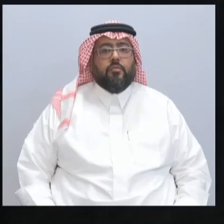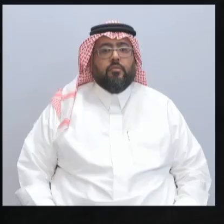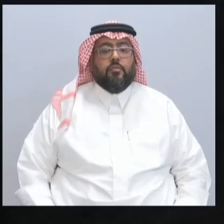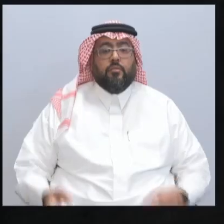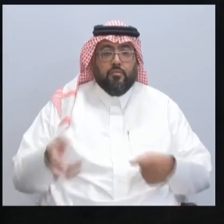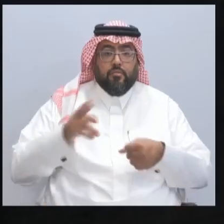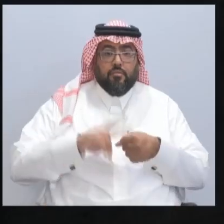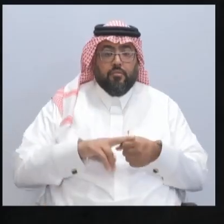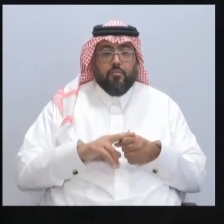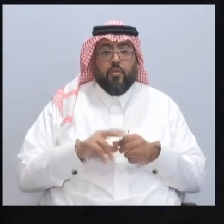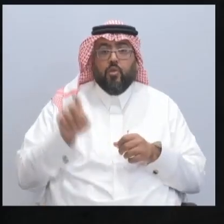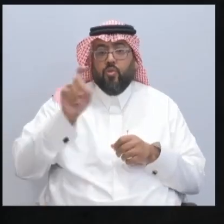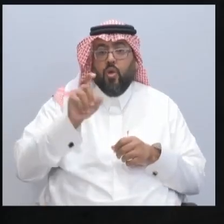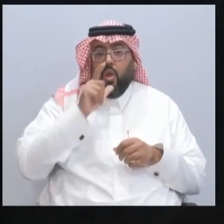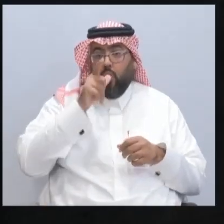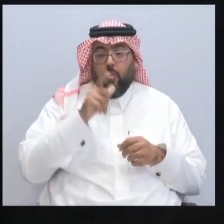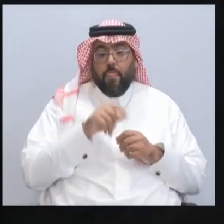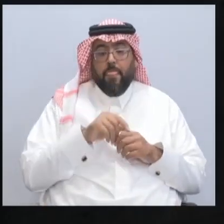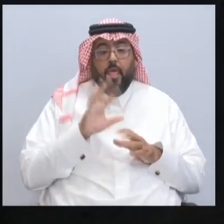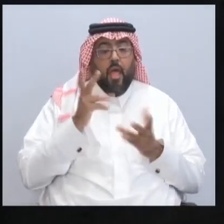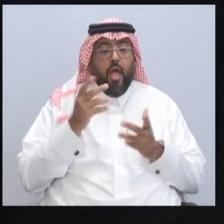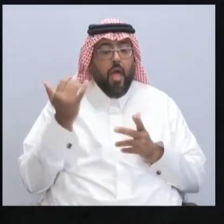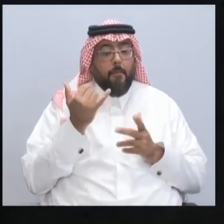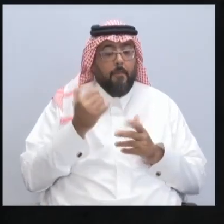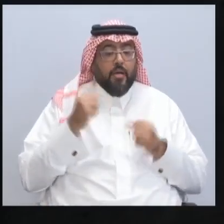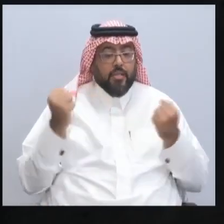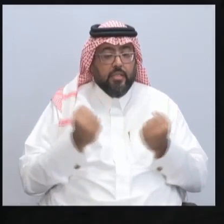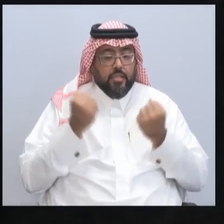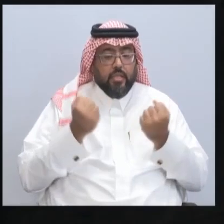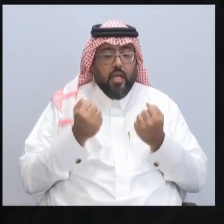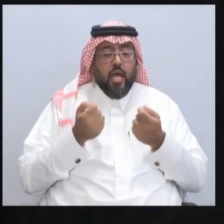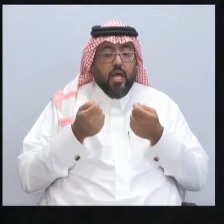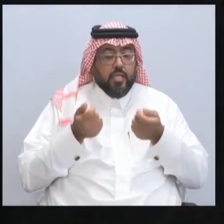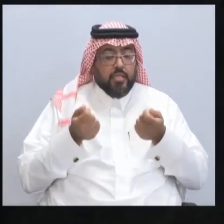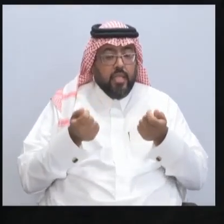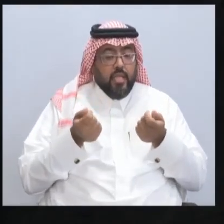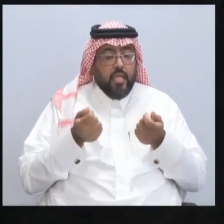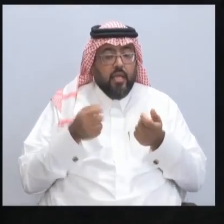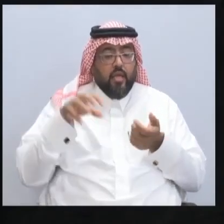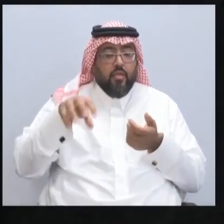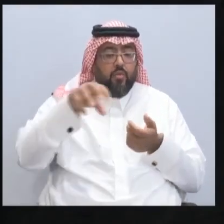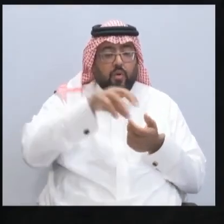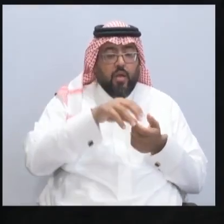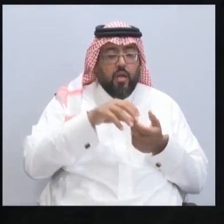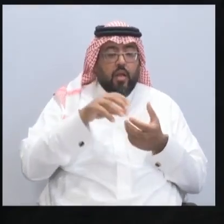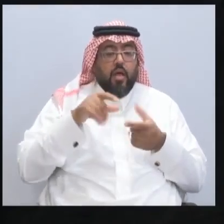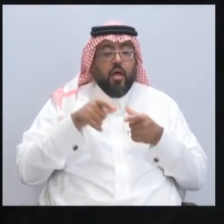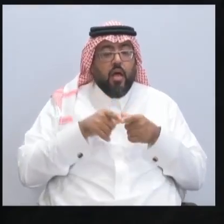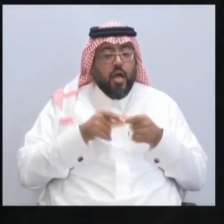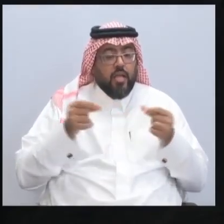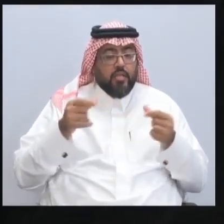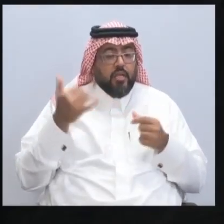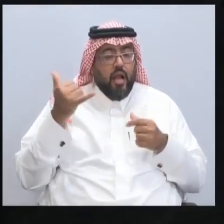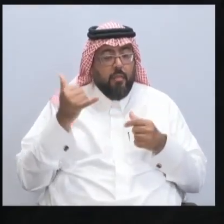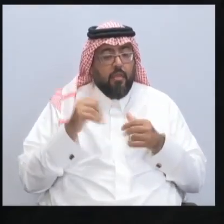رجعنا لكم كان السؤال يقول اذكر اهم الانشطه الاقتصاديه في دول مجس التعاون لدول الخليج